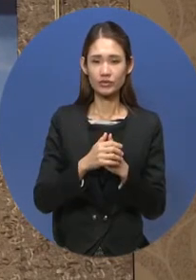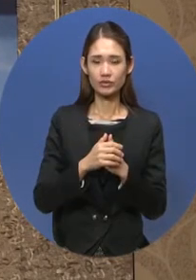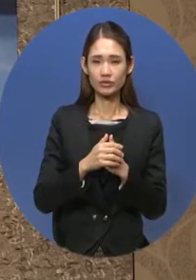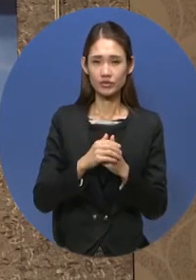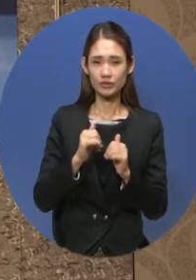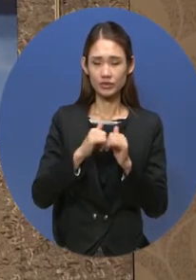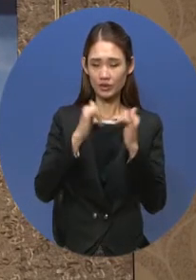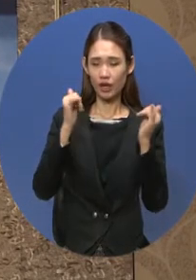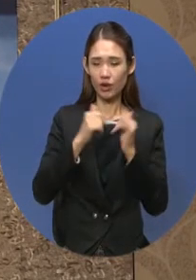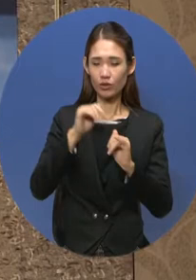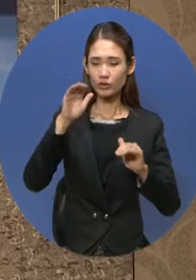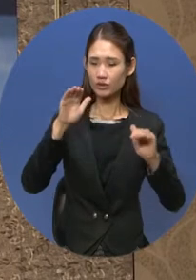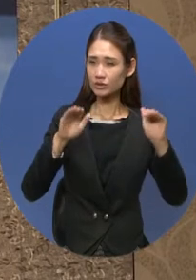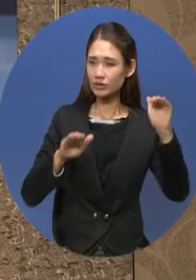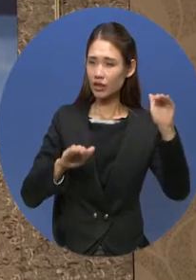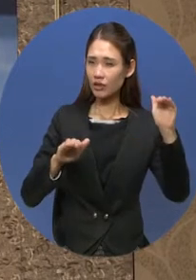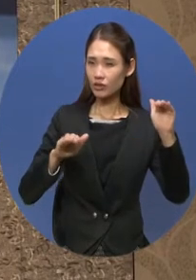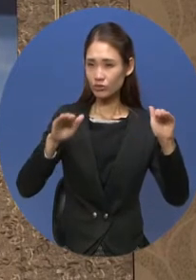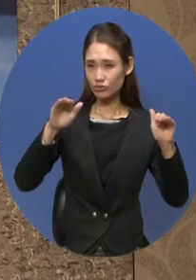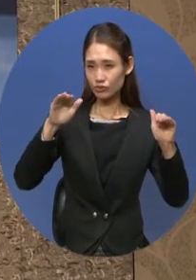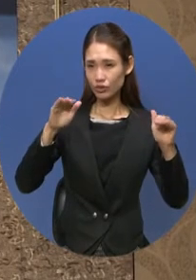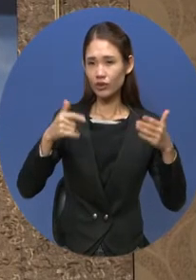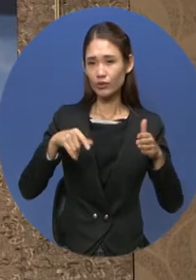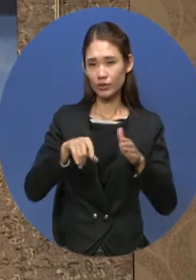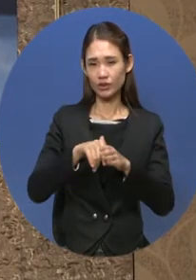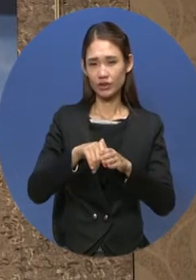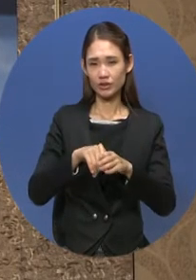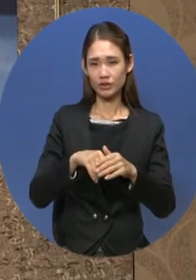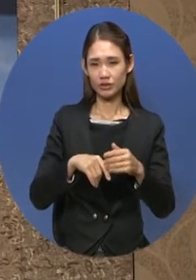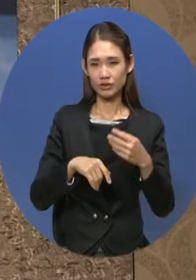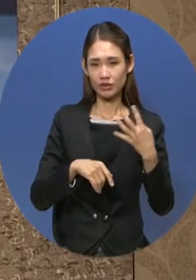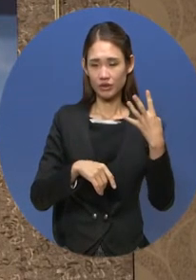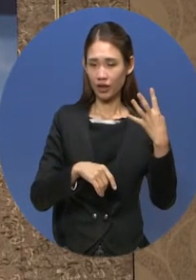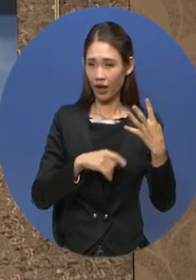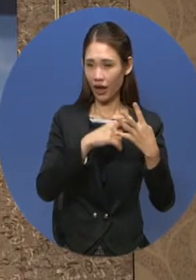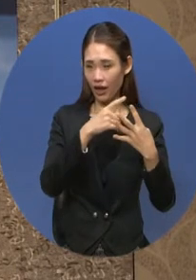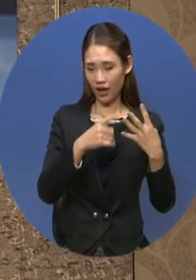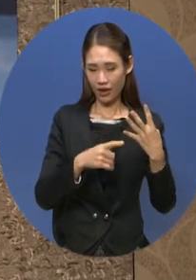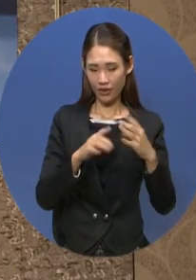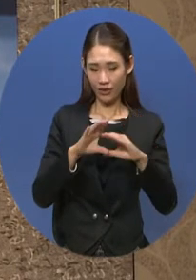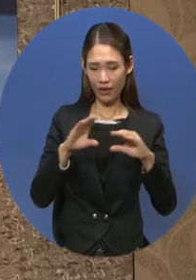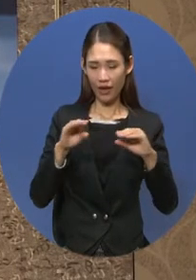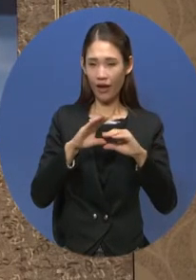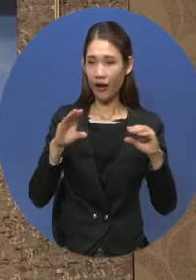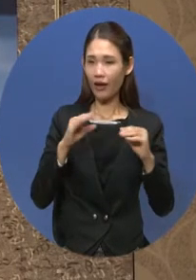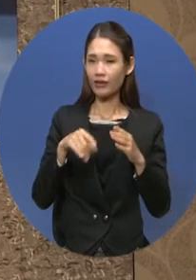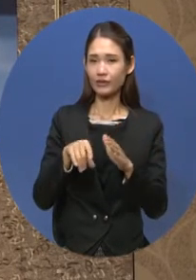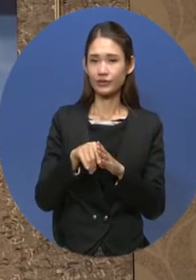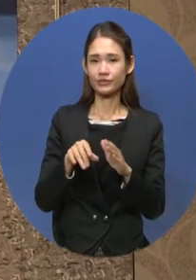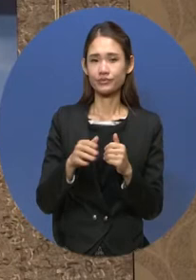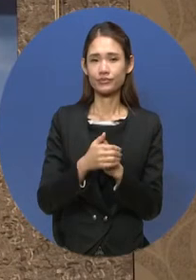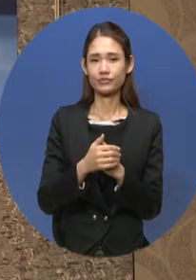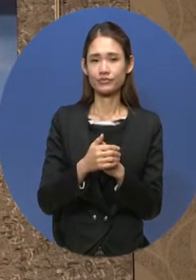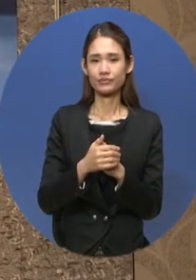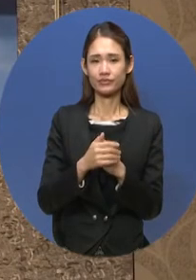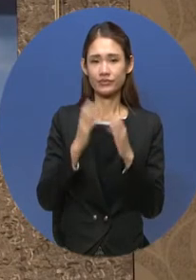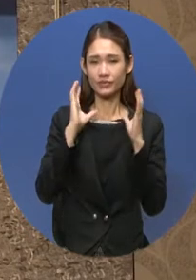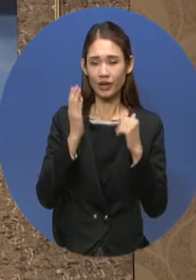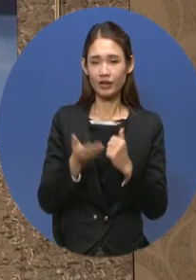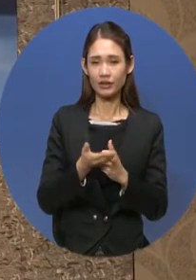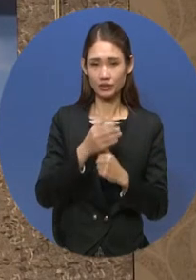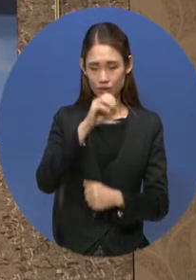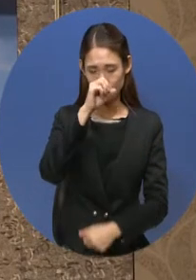네, 그래서 양극화 해소를 위해서 우리가 또 이 세 가지 네 가지 거를 이제 해결하기 위해서 아이 키우기